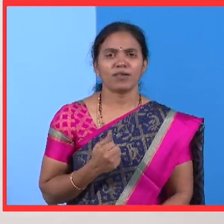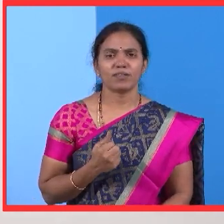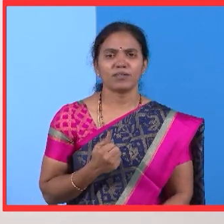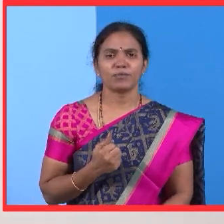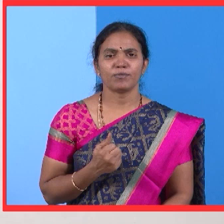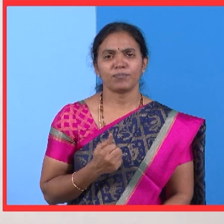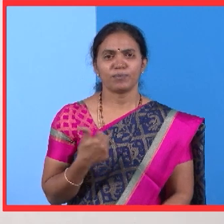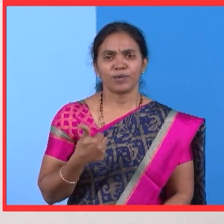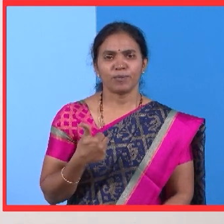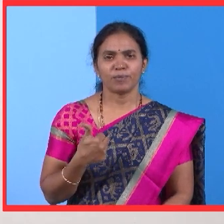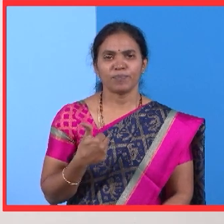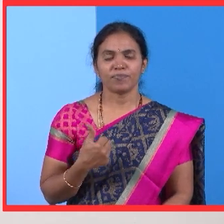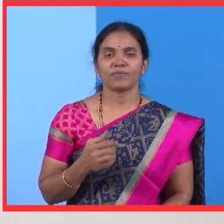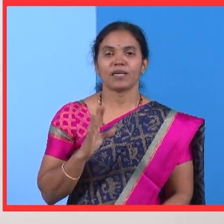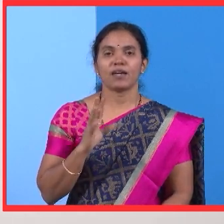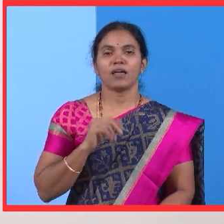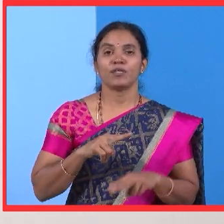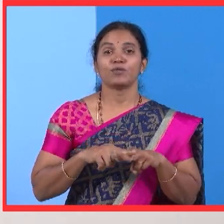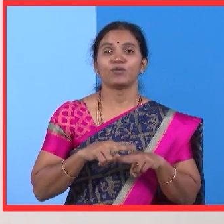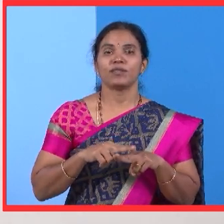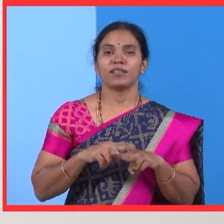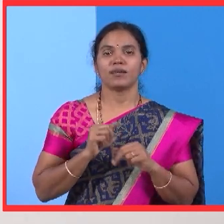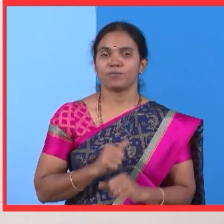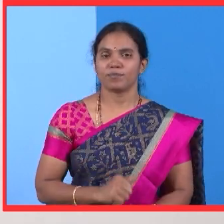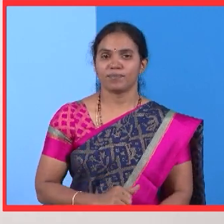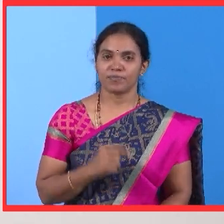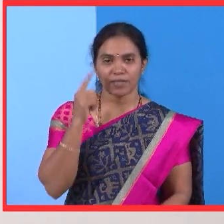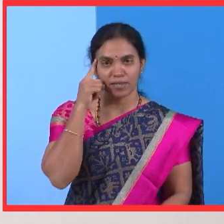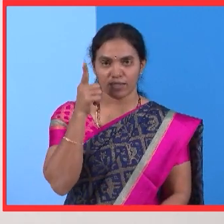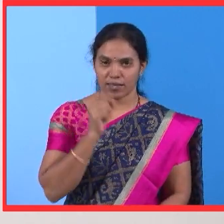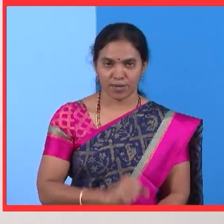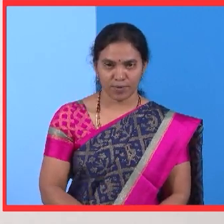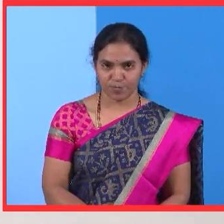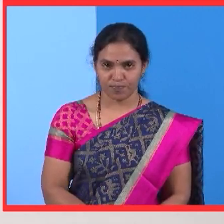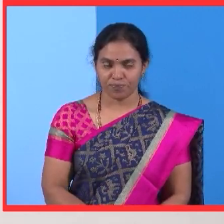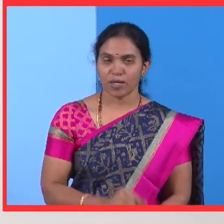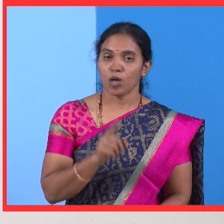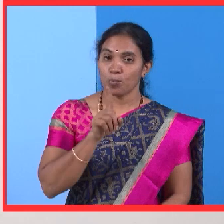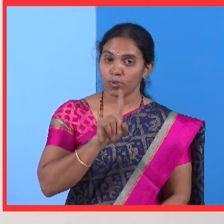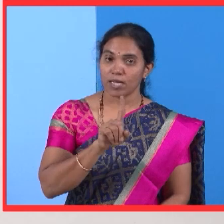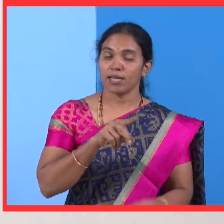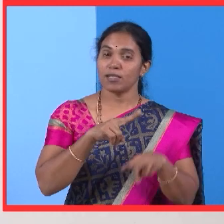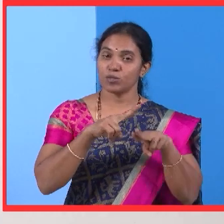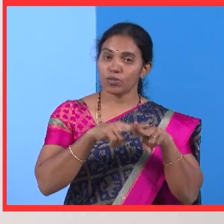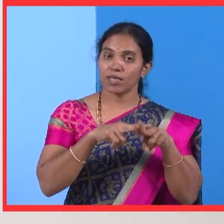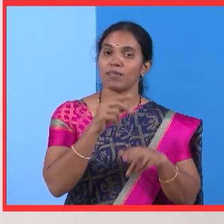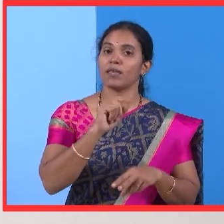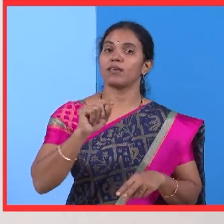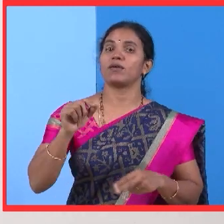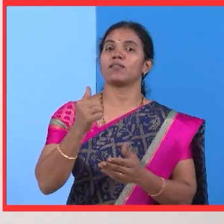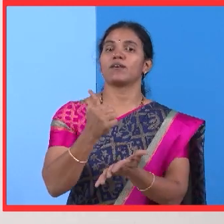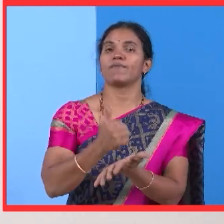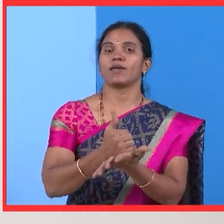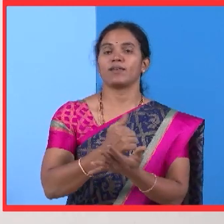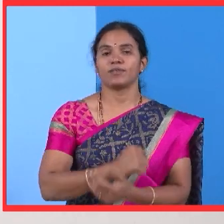நாம் நடுப்புள்ளிக்கு வாய்ப்பாடு வரையறுத்து வச்சுருக்கோம் கண்டுபிடிச்சி வச்சுருக்கோம் முதல்ல அந்த வாய்ப்பாட்டை எழுதணும் எம் ஆஃப் எக்ஸ் கமா